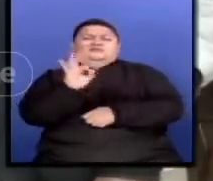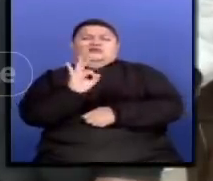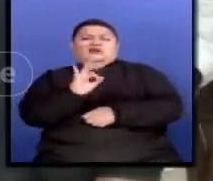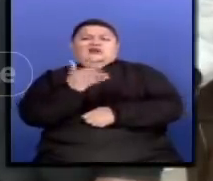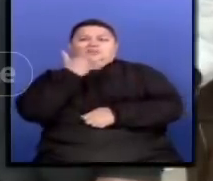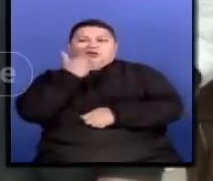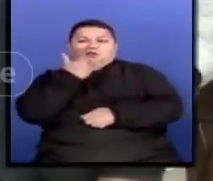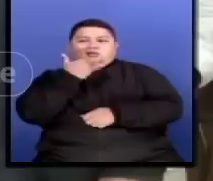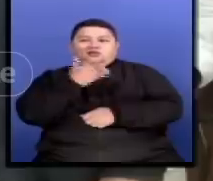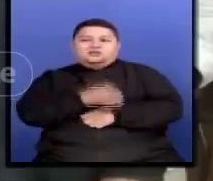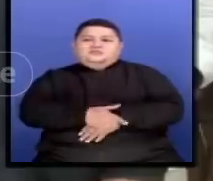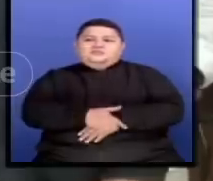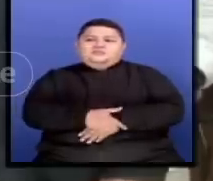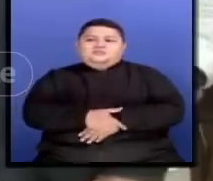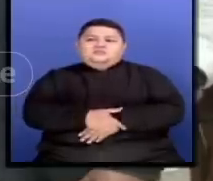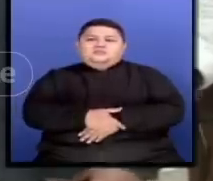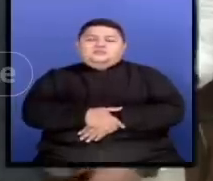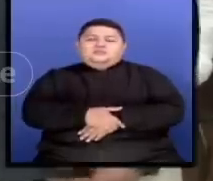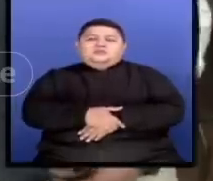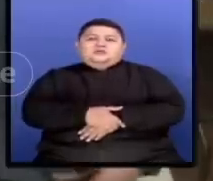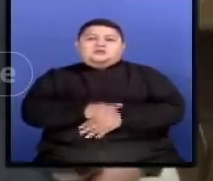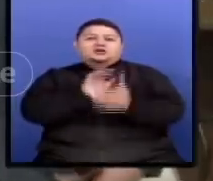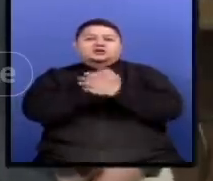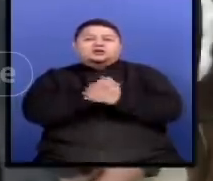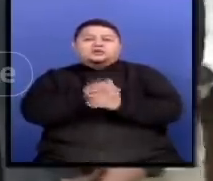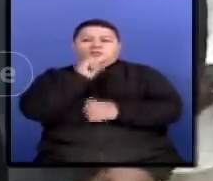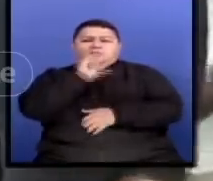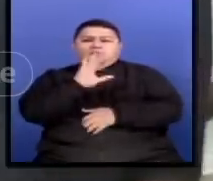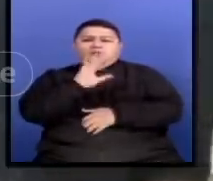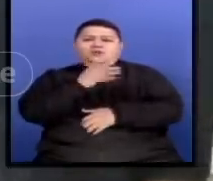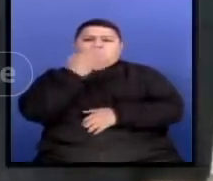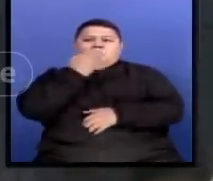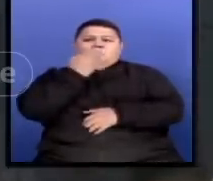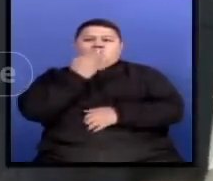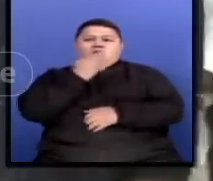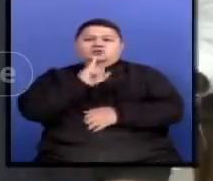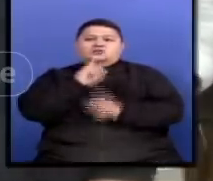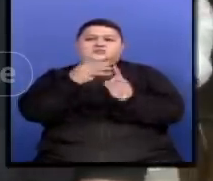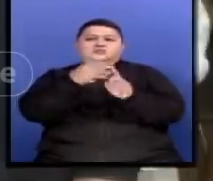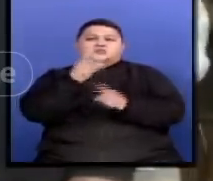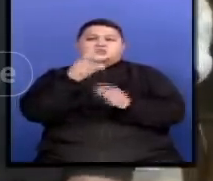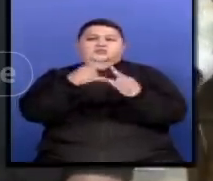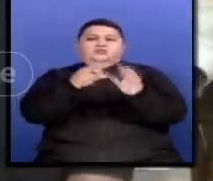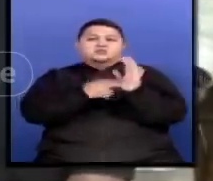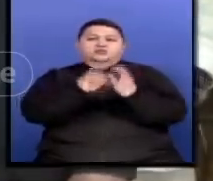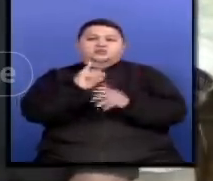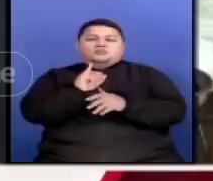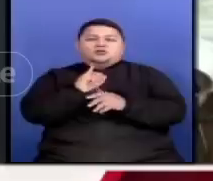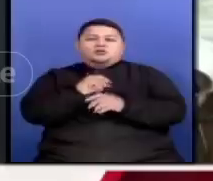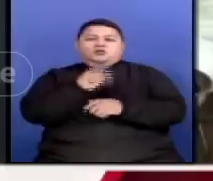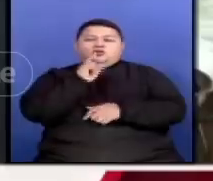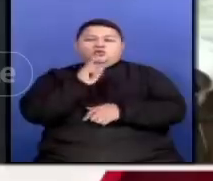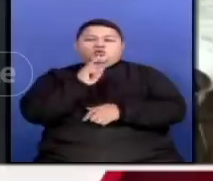umat Islam. Salam yang diajarkan Panji menggunakan bahasa Ibrani dan diucapkan dengan bernyanyi. Ini